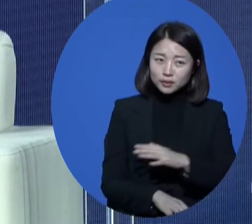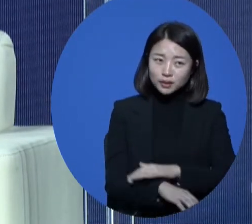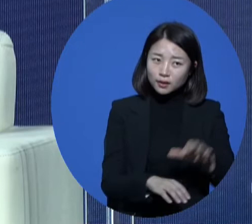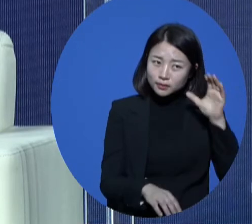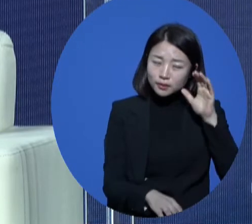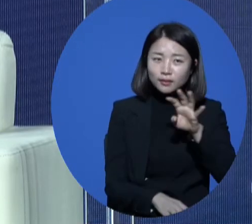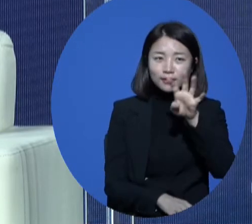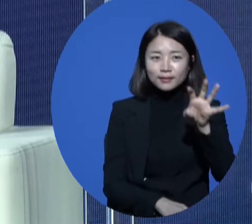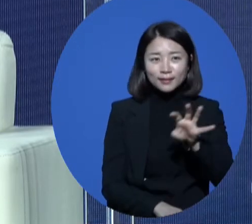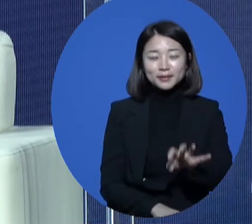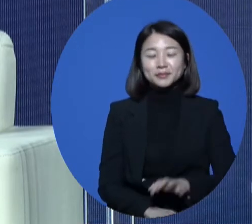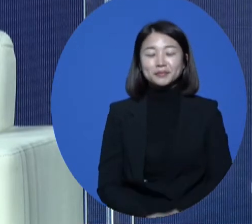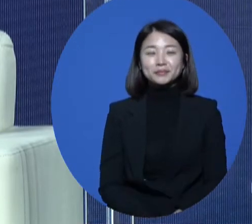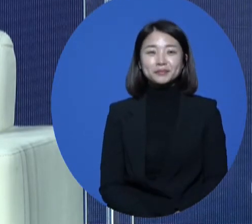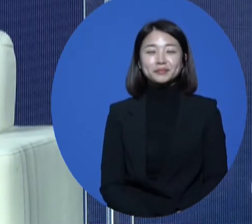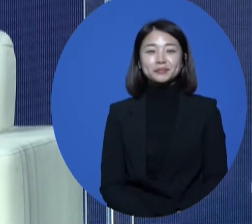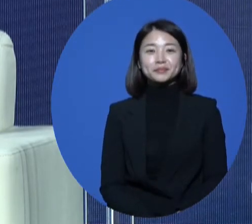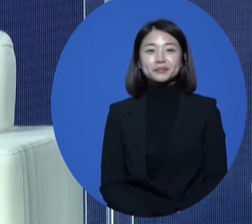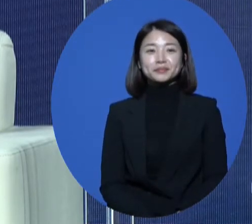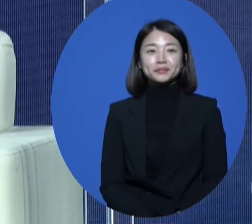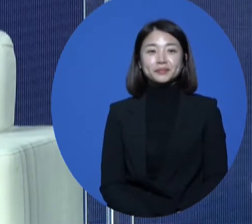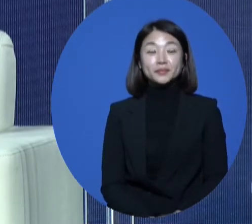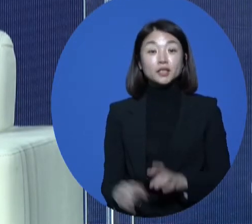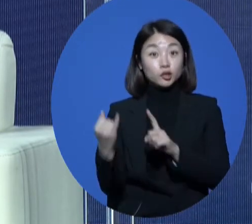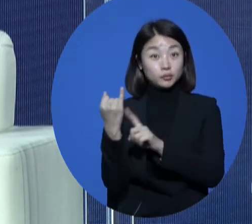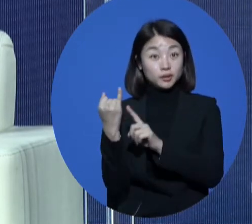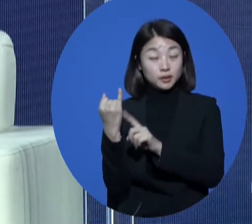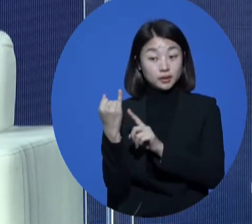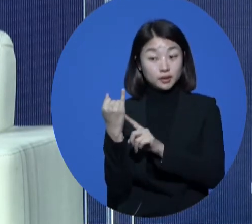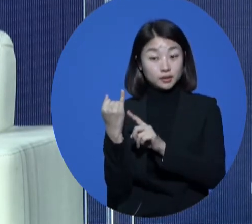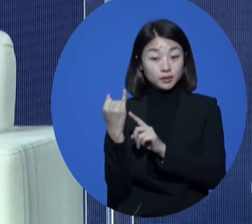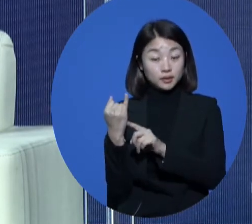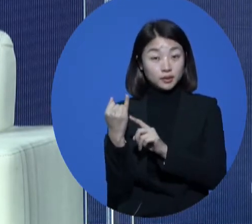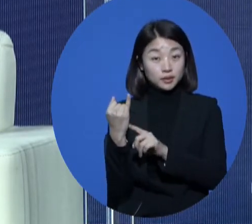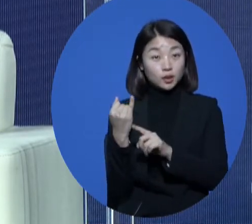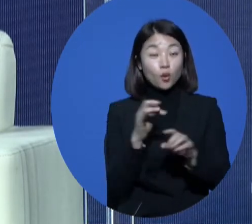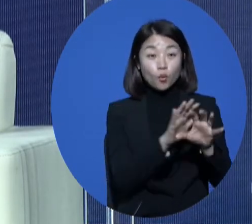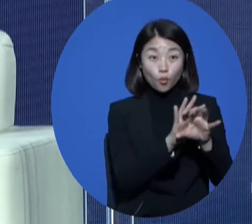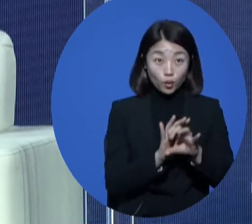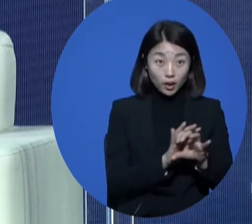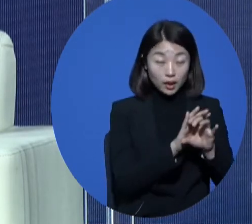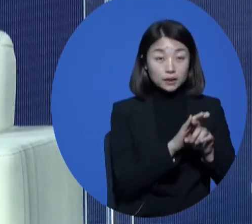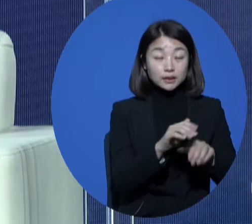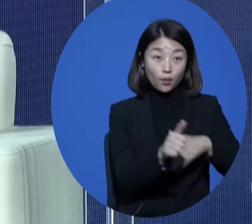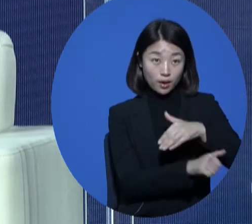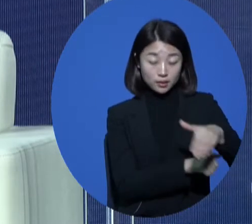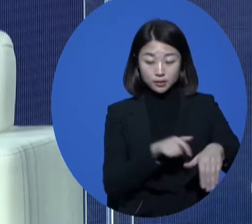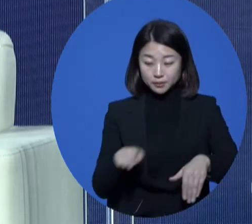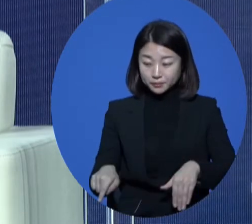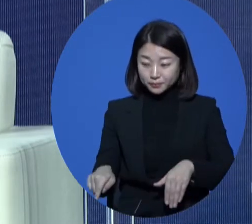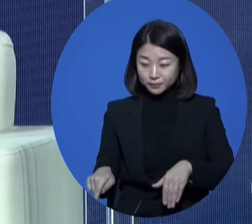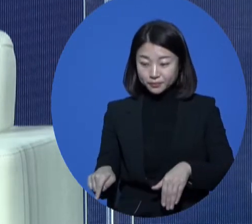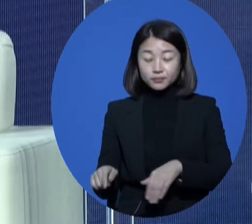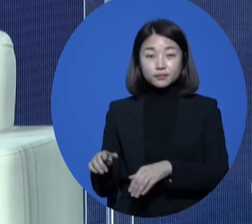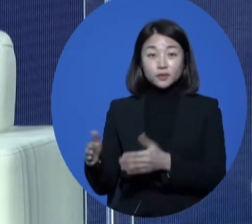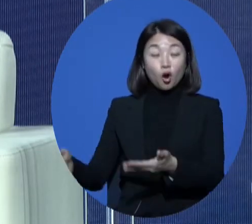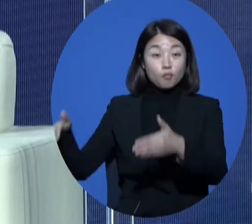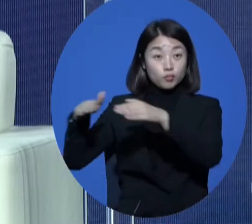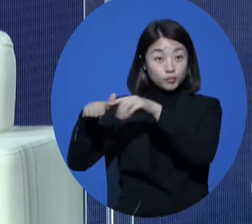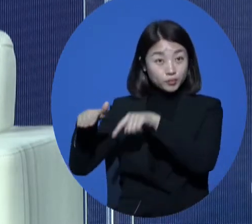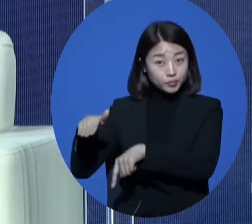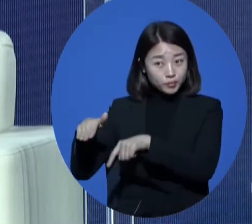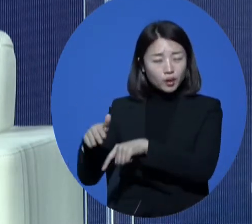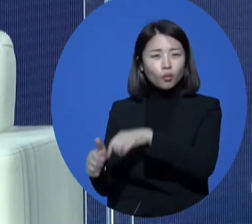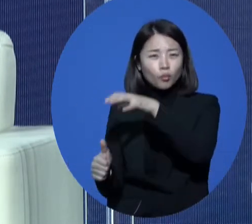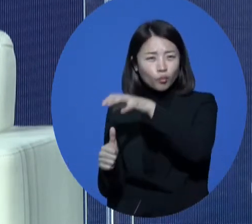대표님은 코로나 시기에서 그 신화재활원을 통한 그 거주시설 확진과 예방적 코호트 격리의